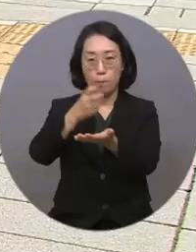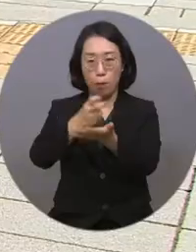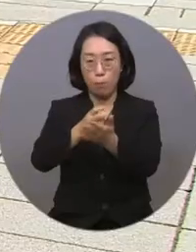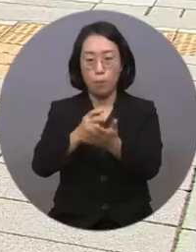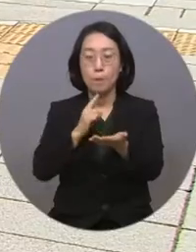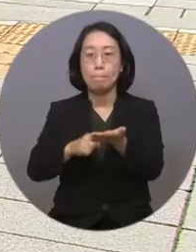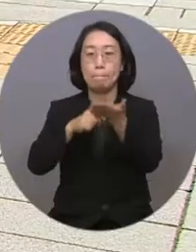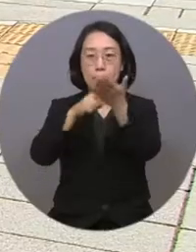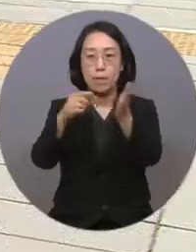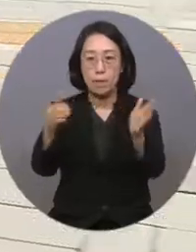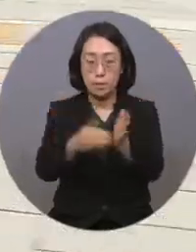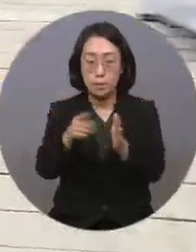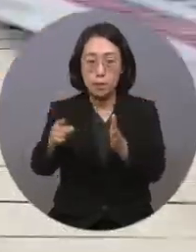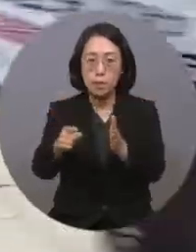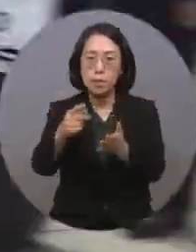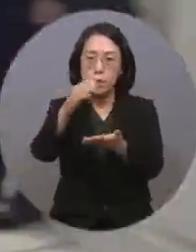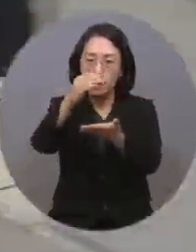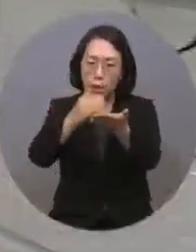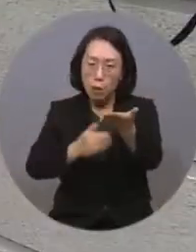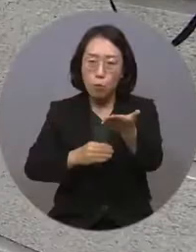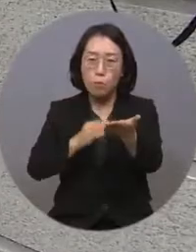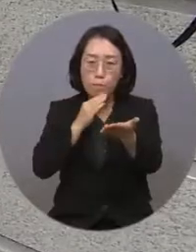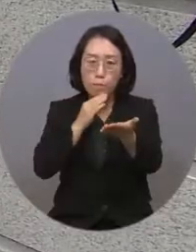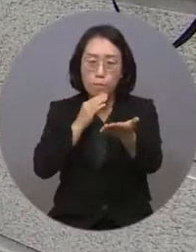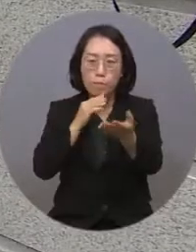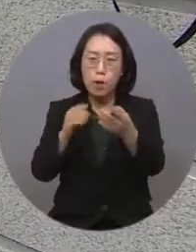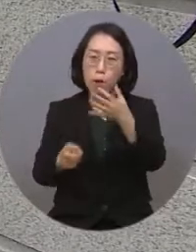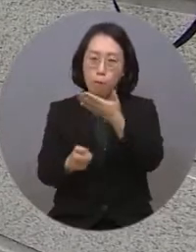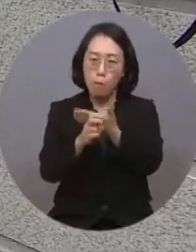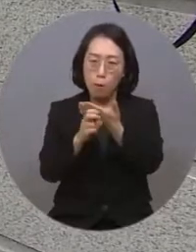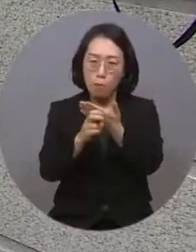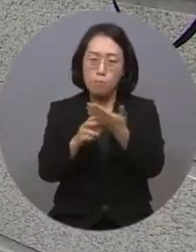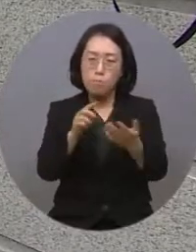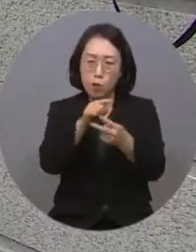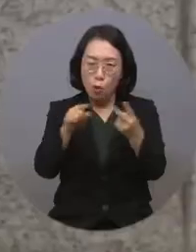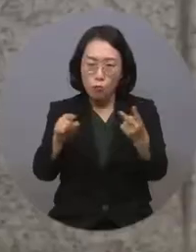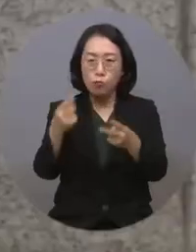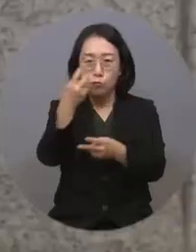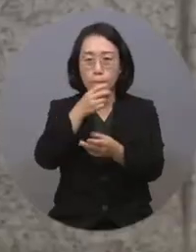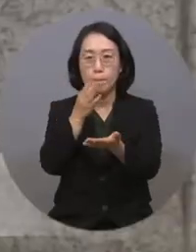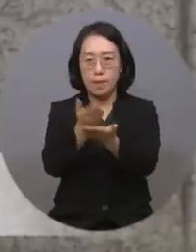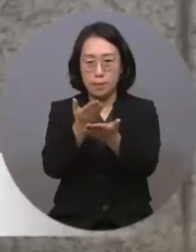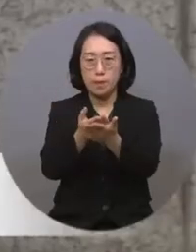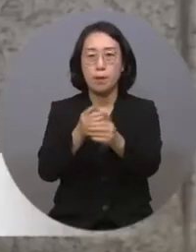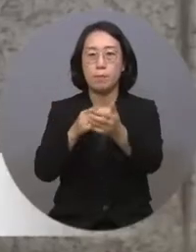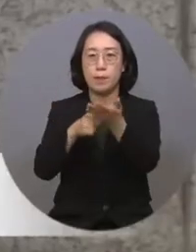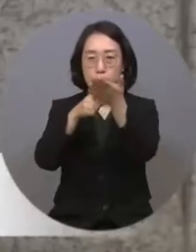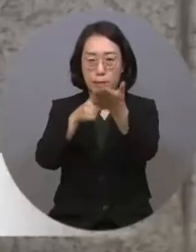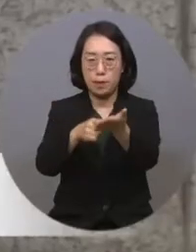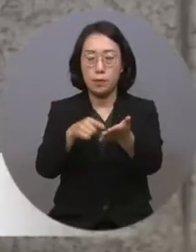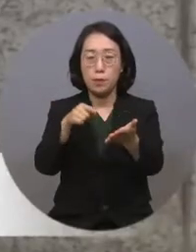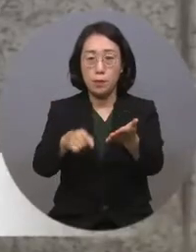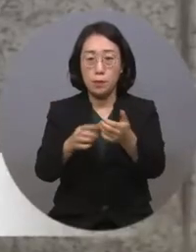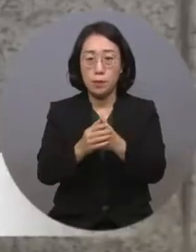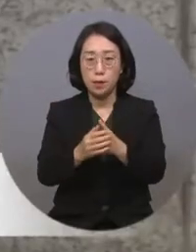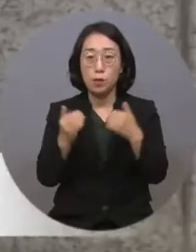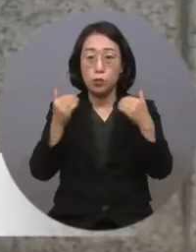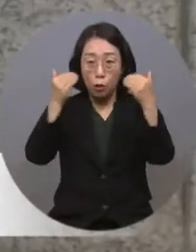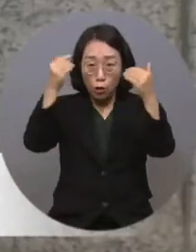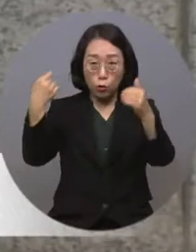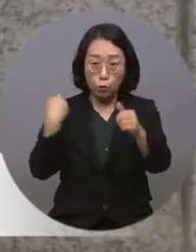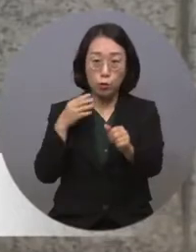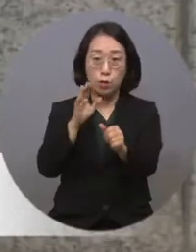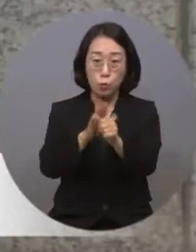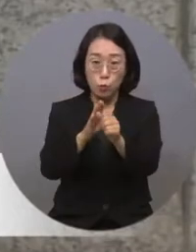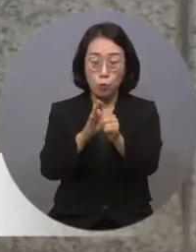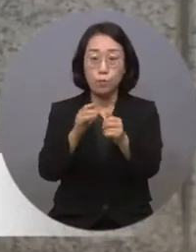이를 통해 해당 결격 조항에 대한 위헌 여부를 판단한다는 설명입니다. 현행 성년 후견 제도가 과연 그